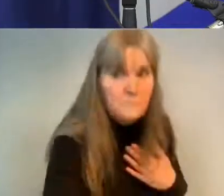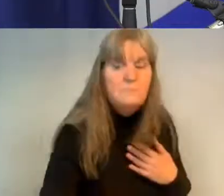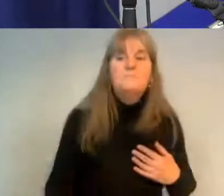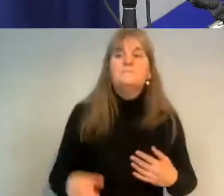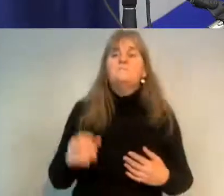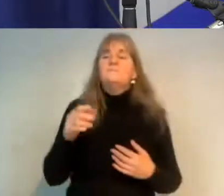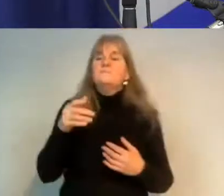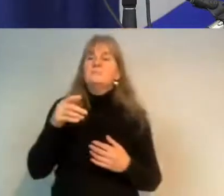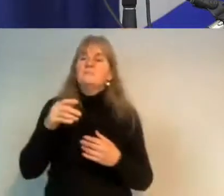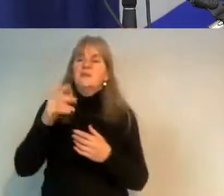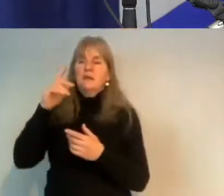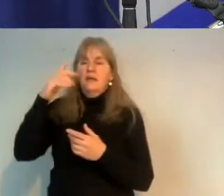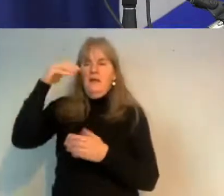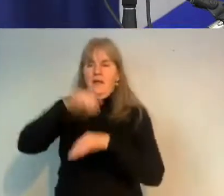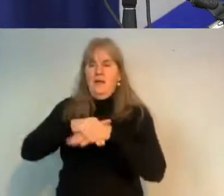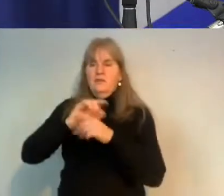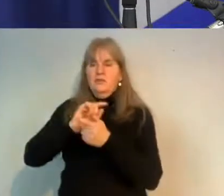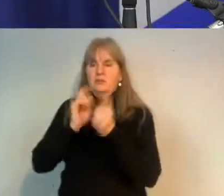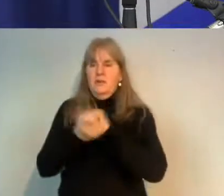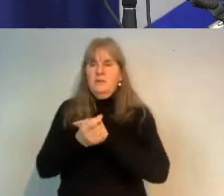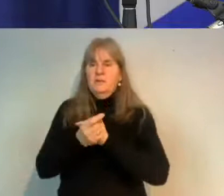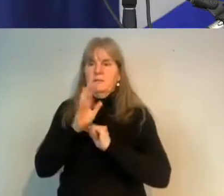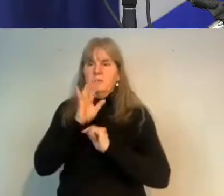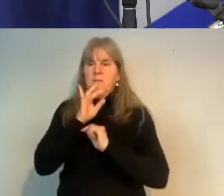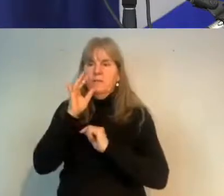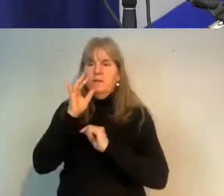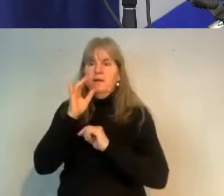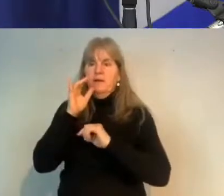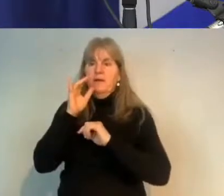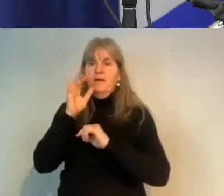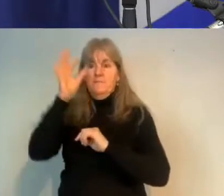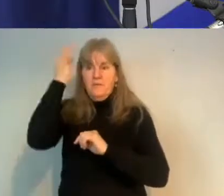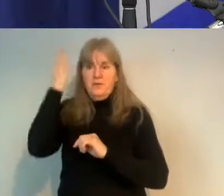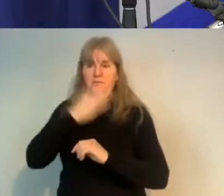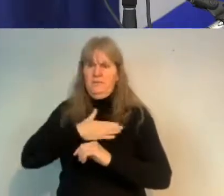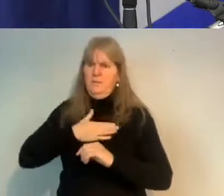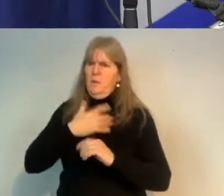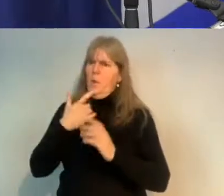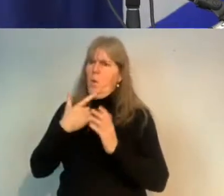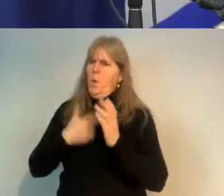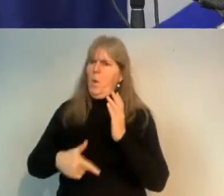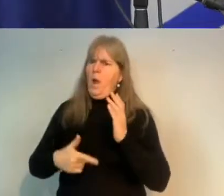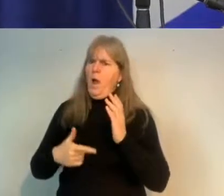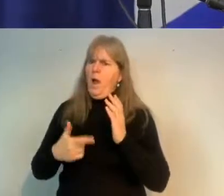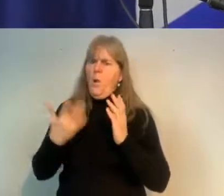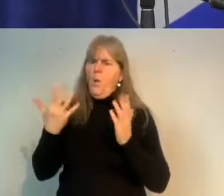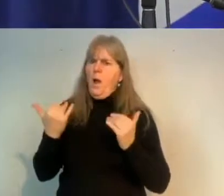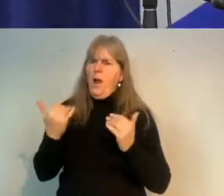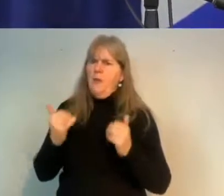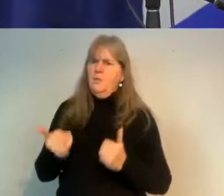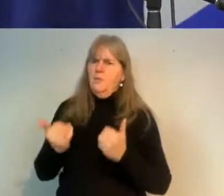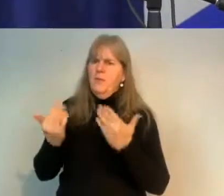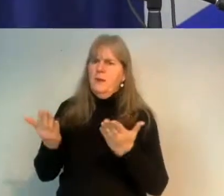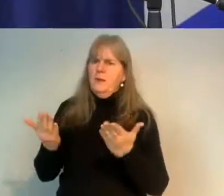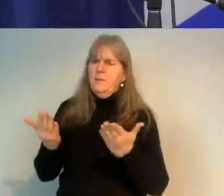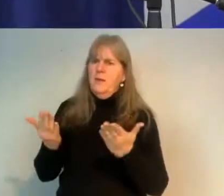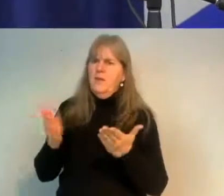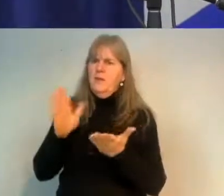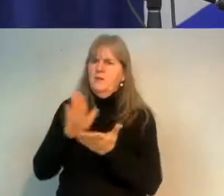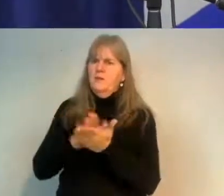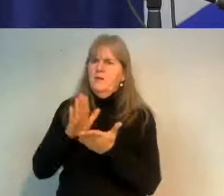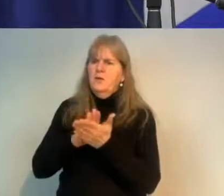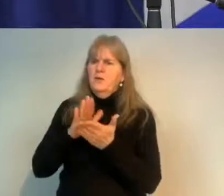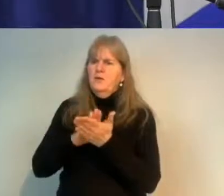could you please repeat in French what motivated you not to recommend keeping the schools